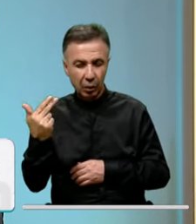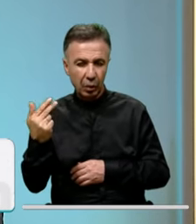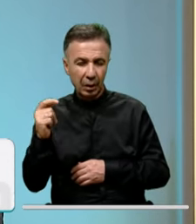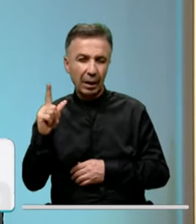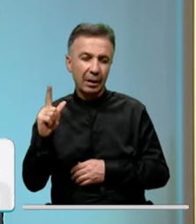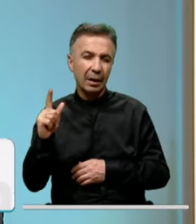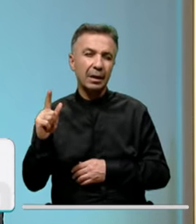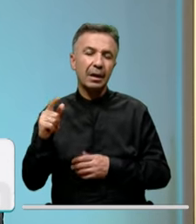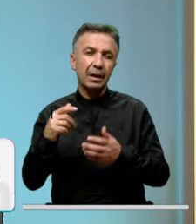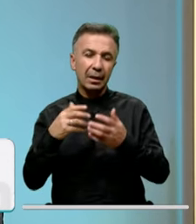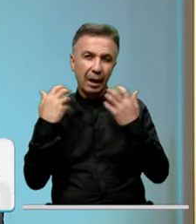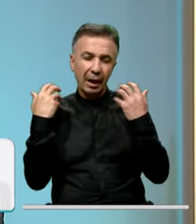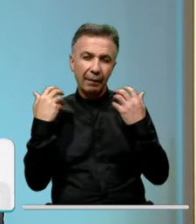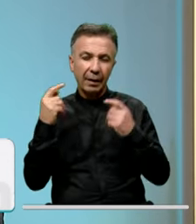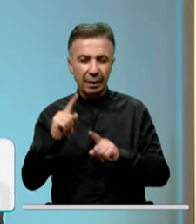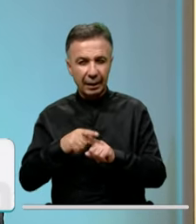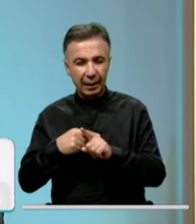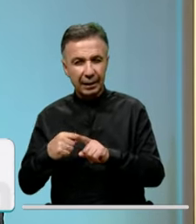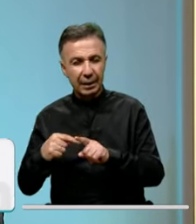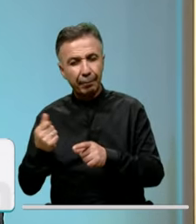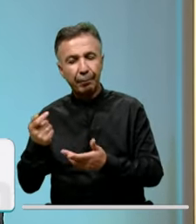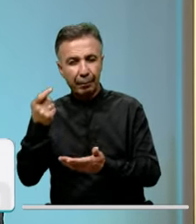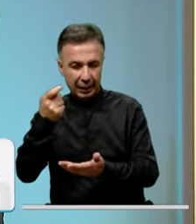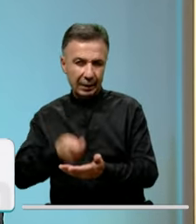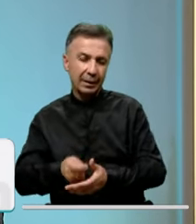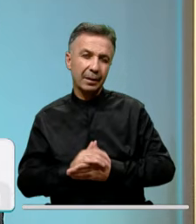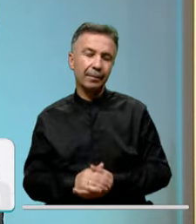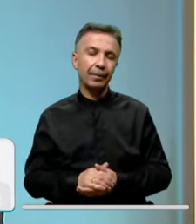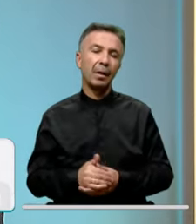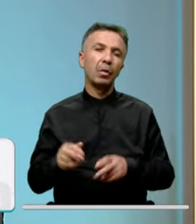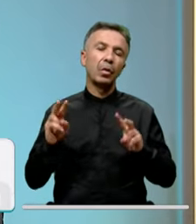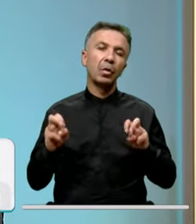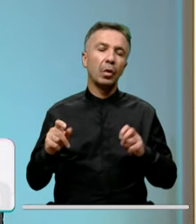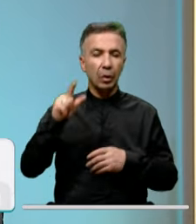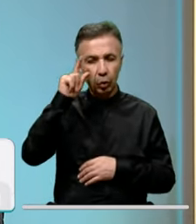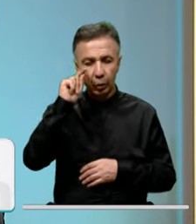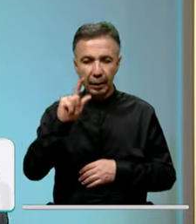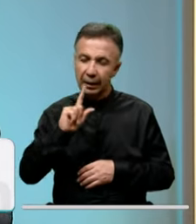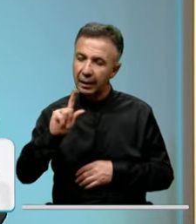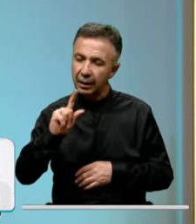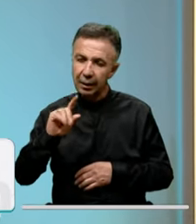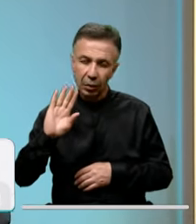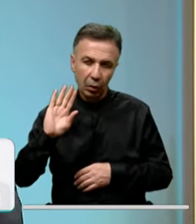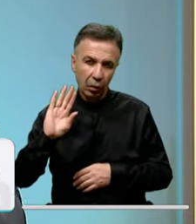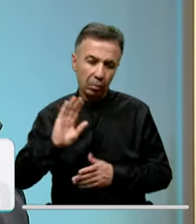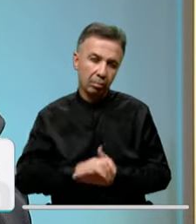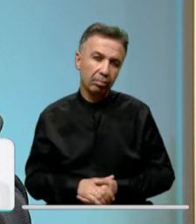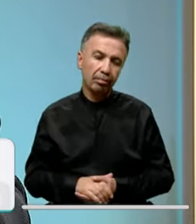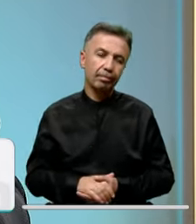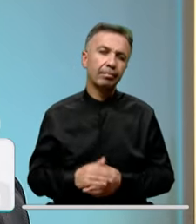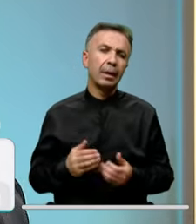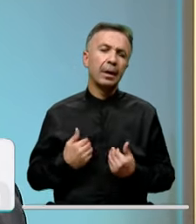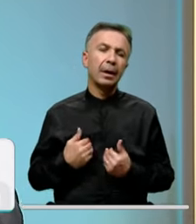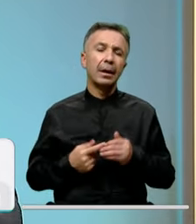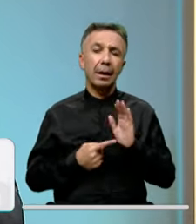kurban hisse bedelinizdir. Dolayısıyla bu konuda endişe edecek bir şey yok. Ben ne kadar